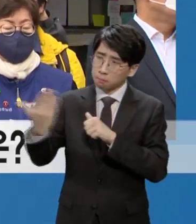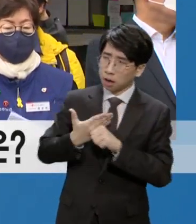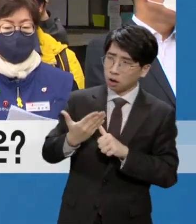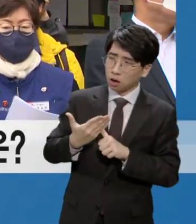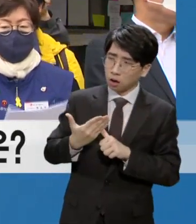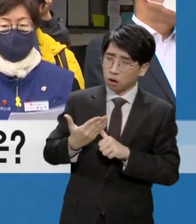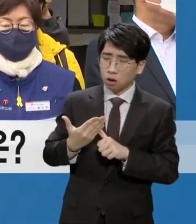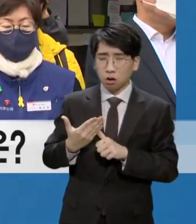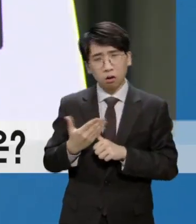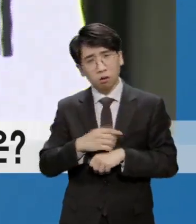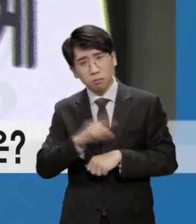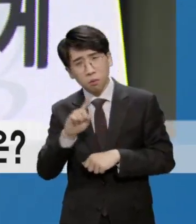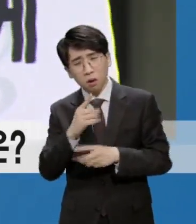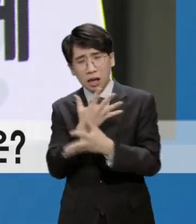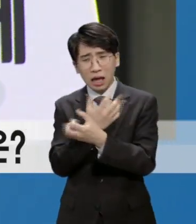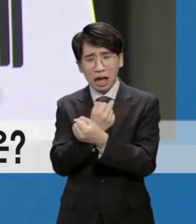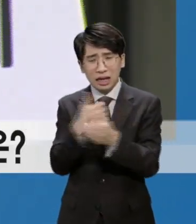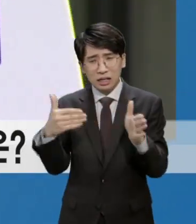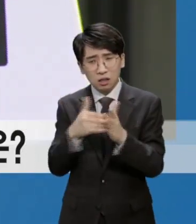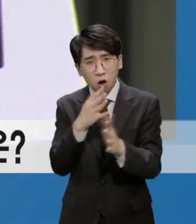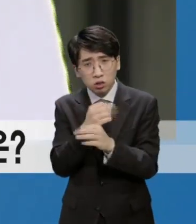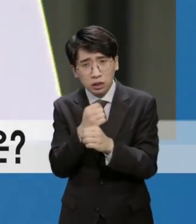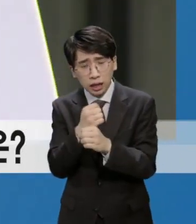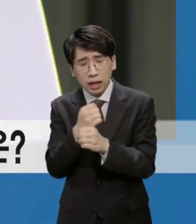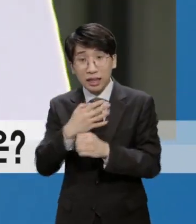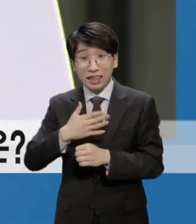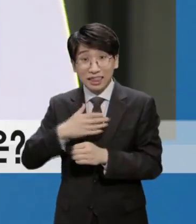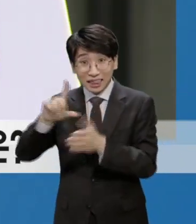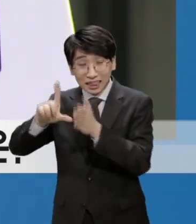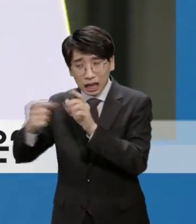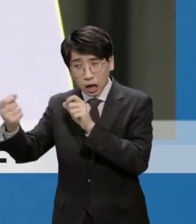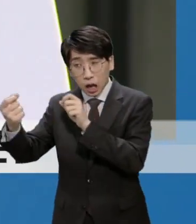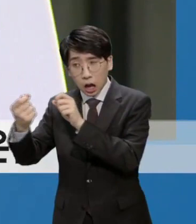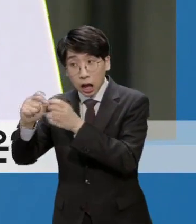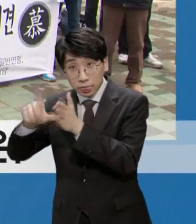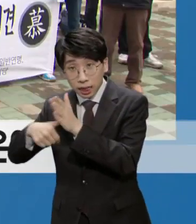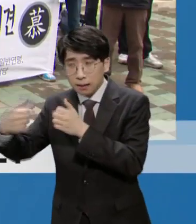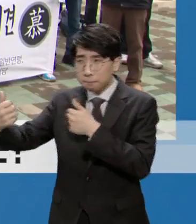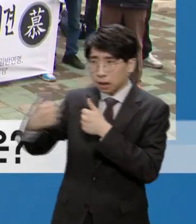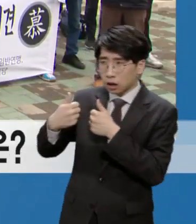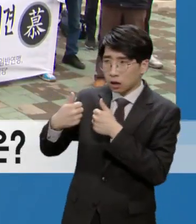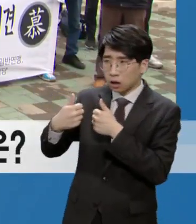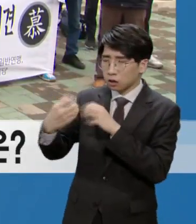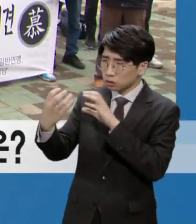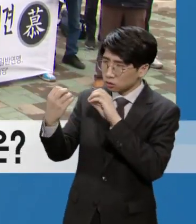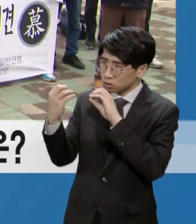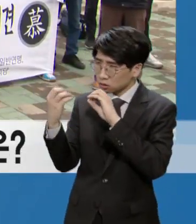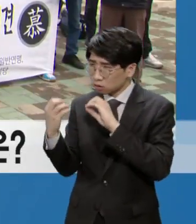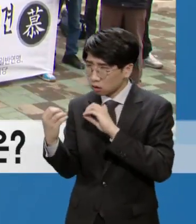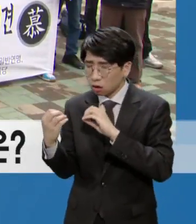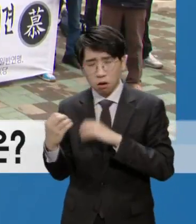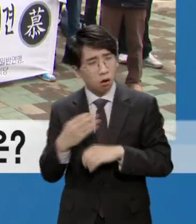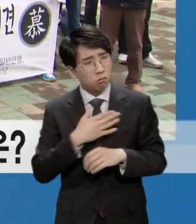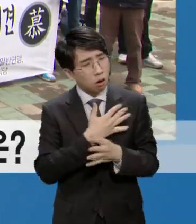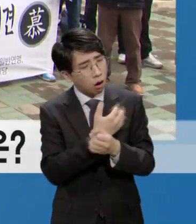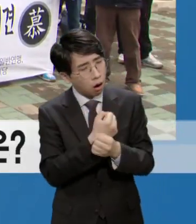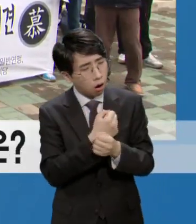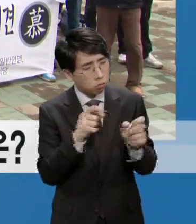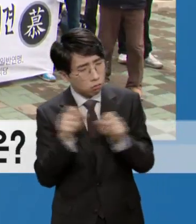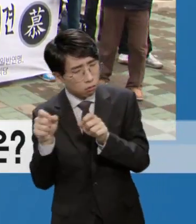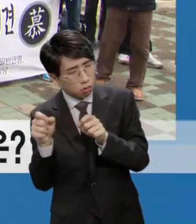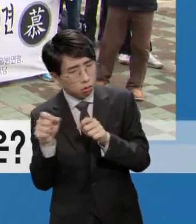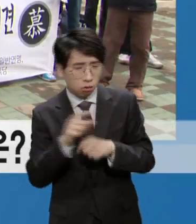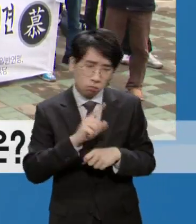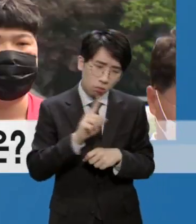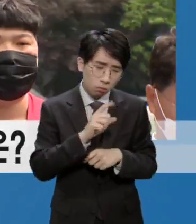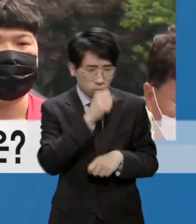거절될지 그 시점, 계약 만료 시점에 저희를 찾아와서 이런 사정 때문에 계약이 연장 안 될 것 같다. 네. 어떻게 해야 되냐? 그러면 저희가